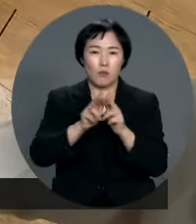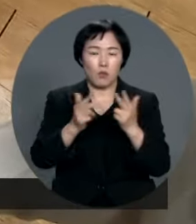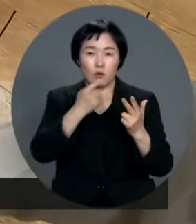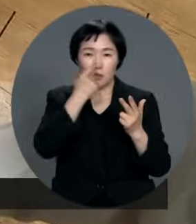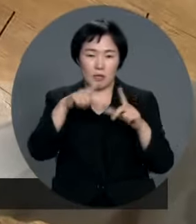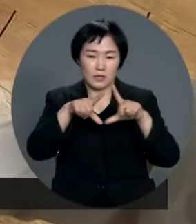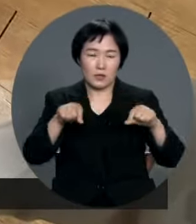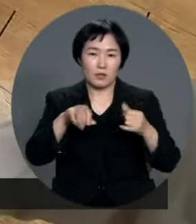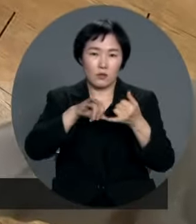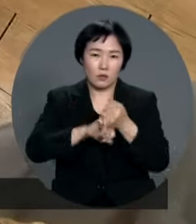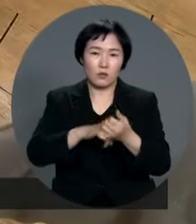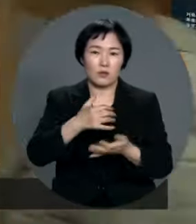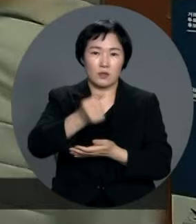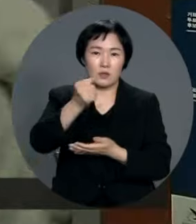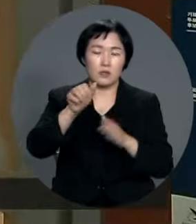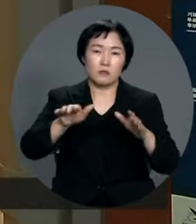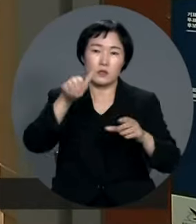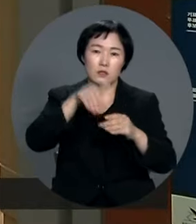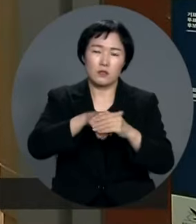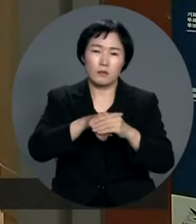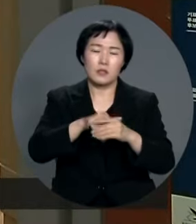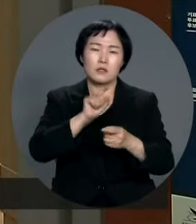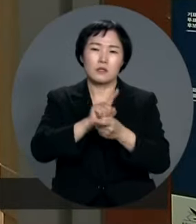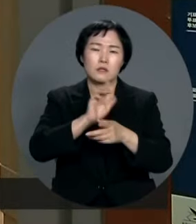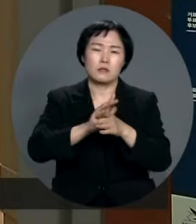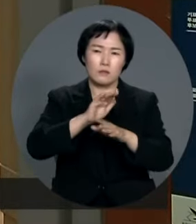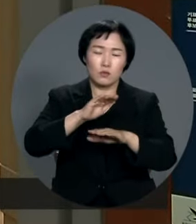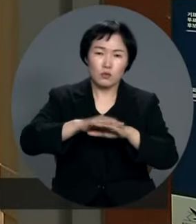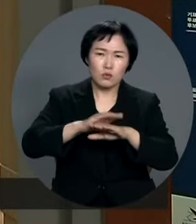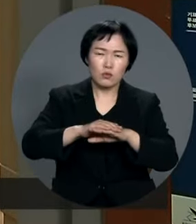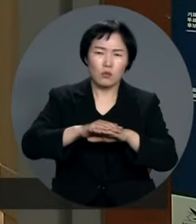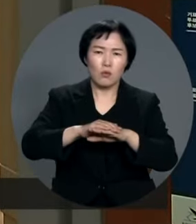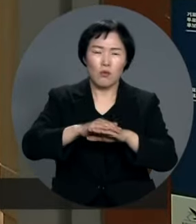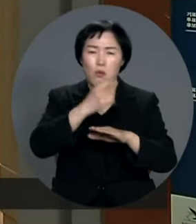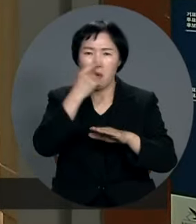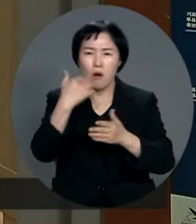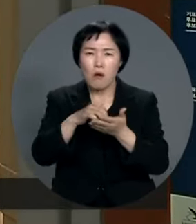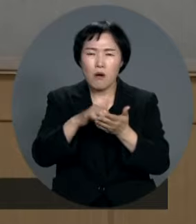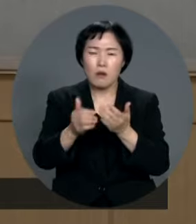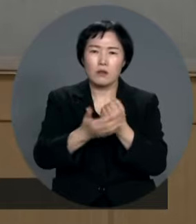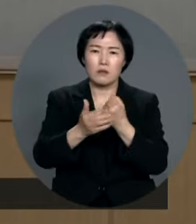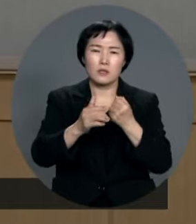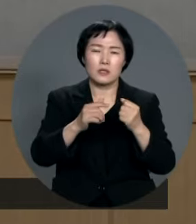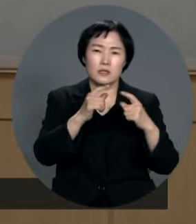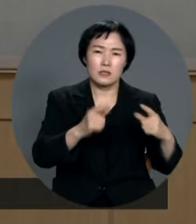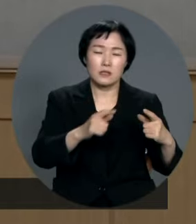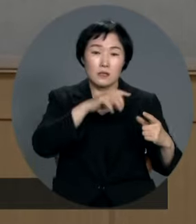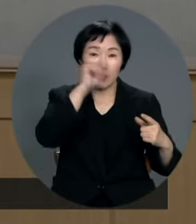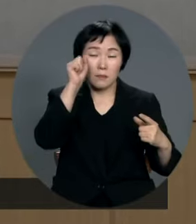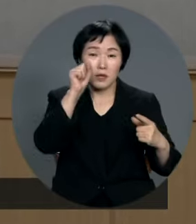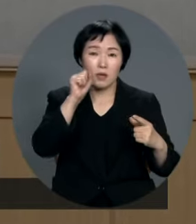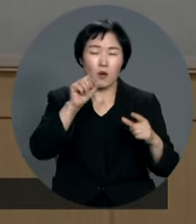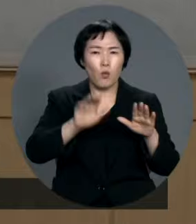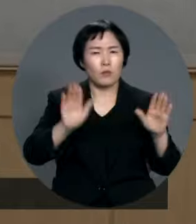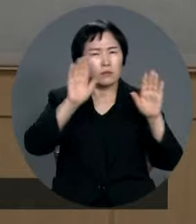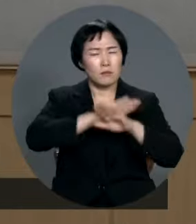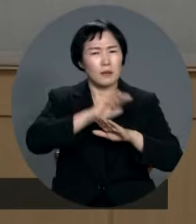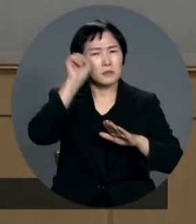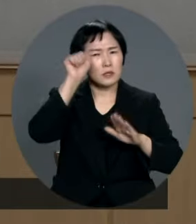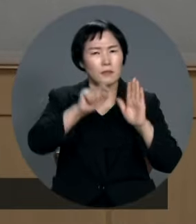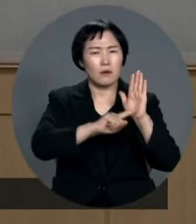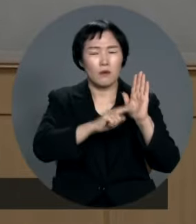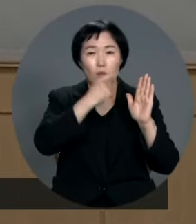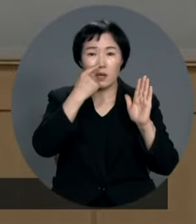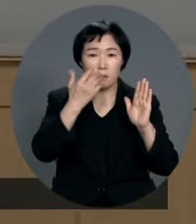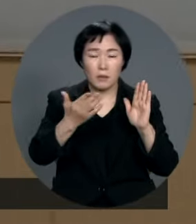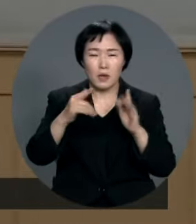지참해야 합니다. 이번 선거에는 수개표 과정이 있기 때문에 지역구 당선자는 오늘 밤 늦게나 내일 새벽쯤 정해질 걸로 보이고